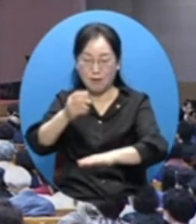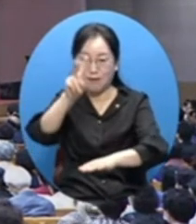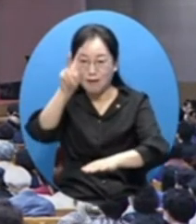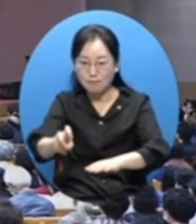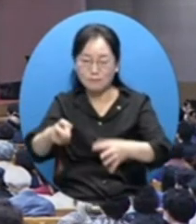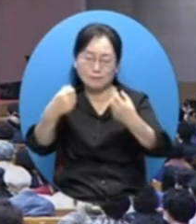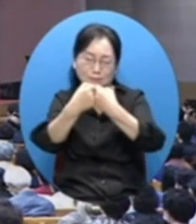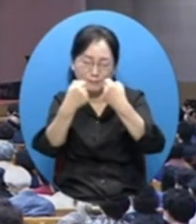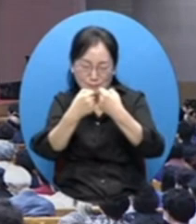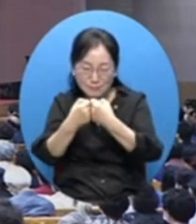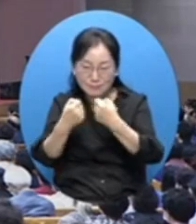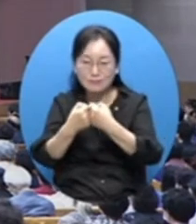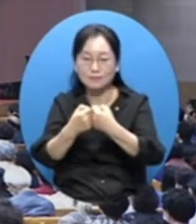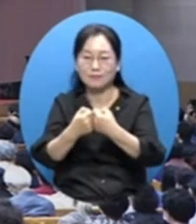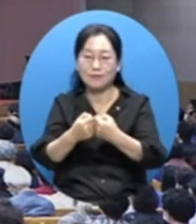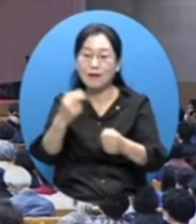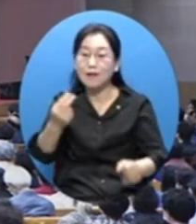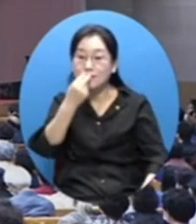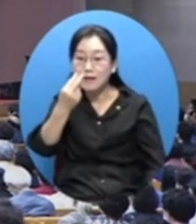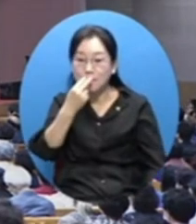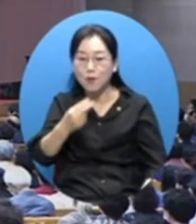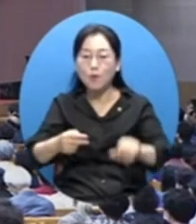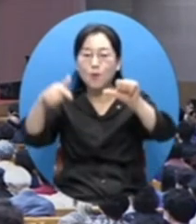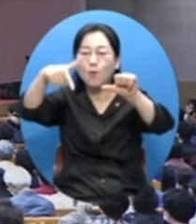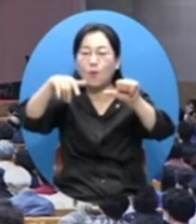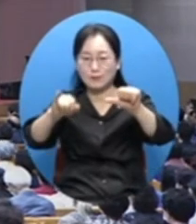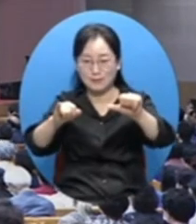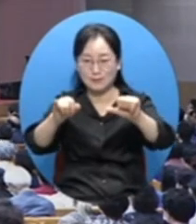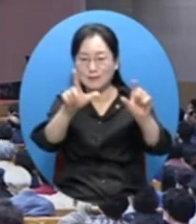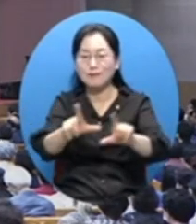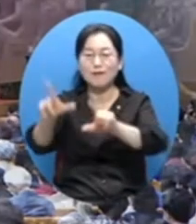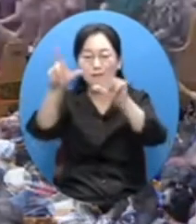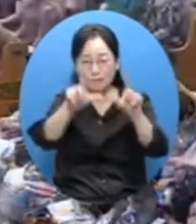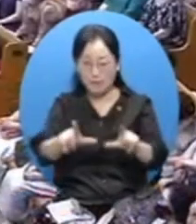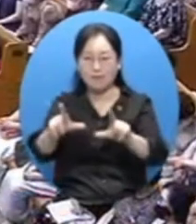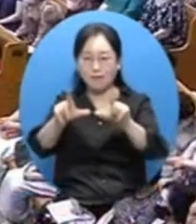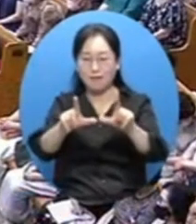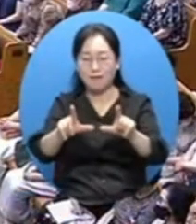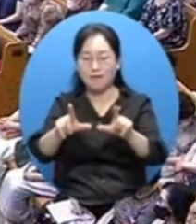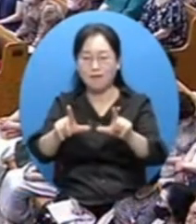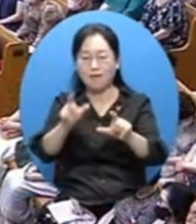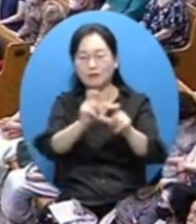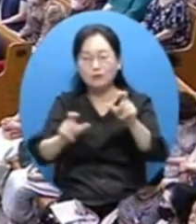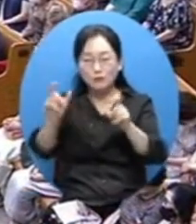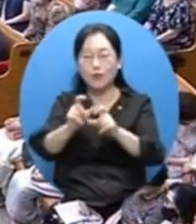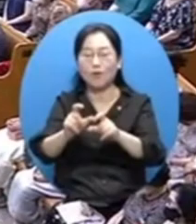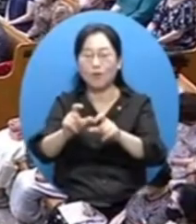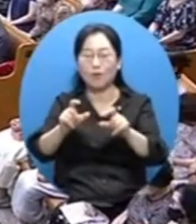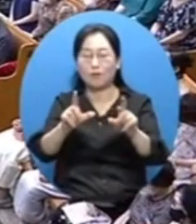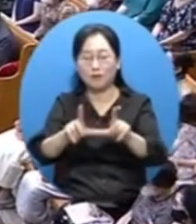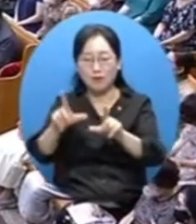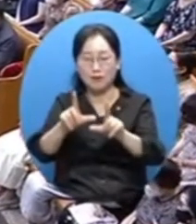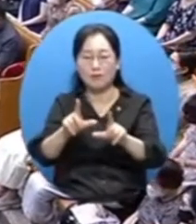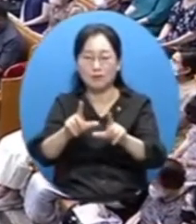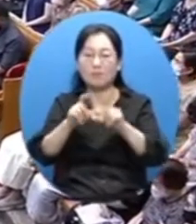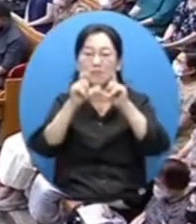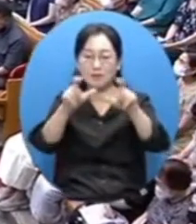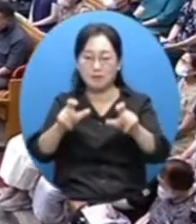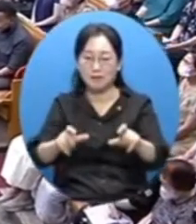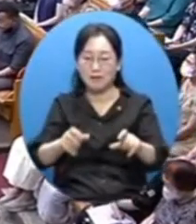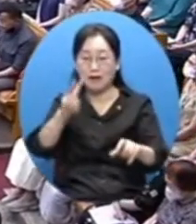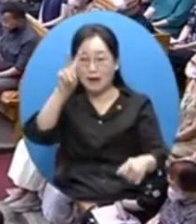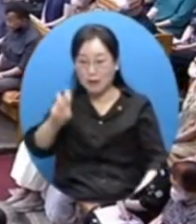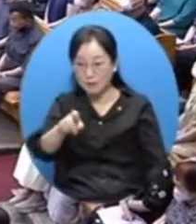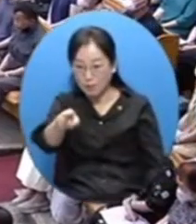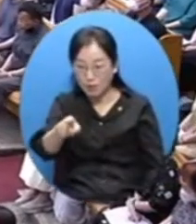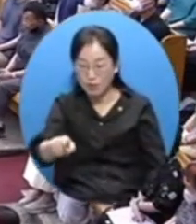싸우면서 자기는 생명의 오기를 산다 하면서 특별히 암으로 절망에 처한 사람들에게 예수님의 복음을